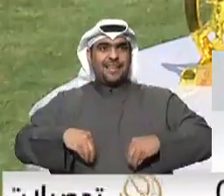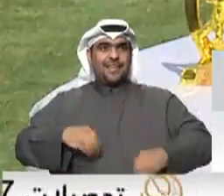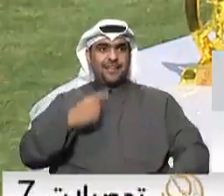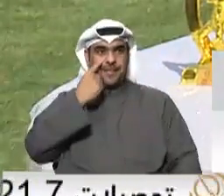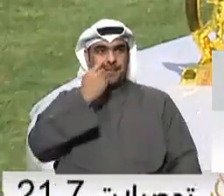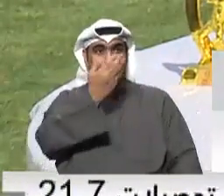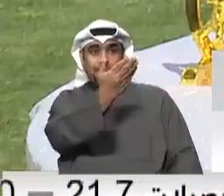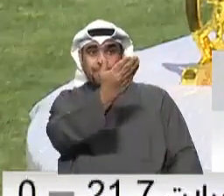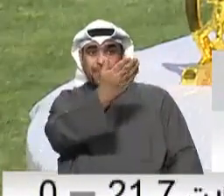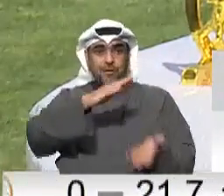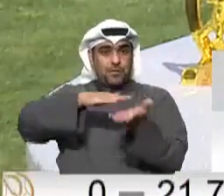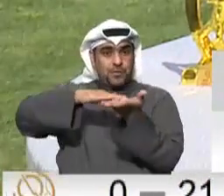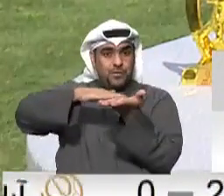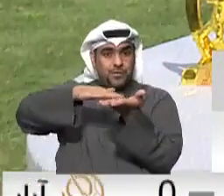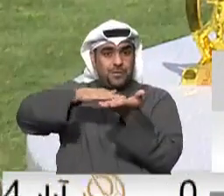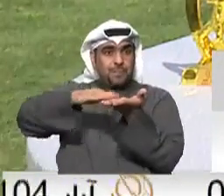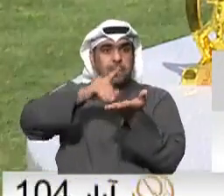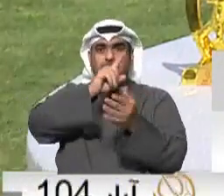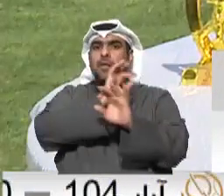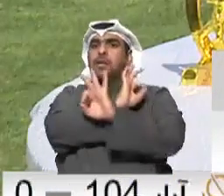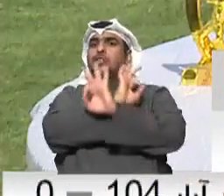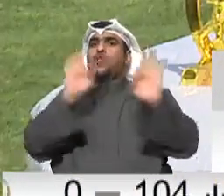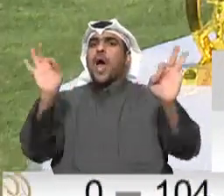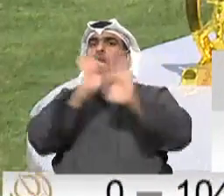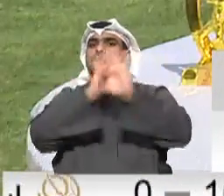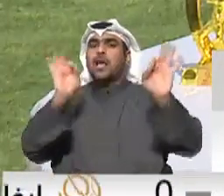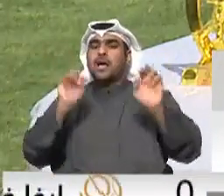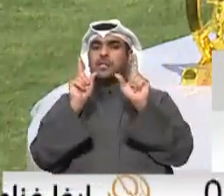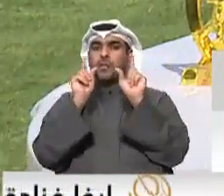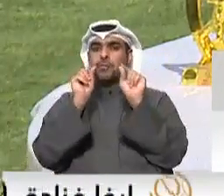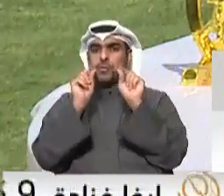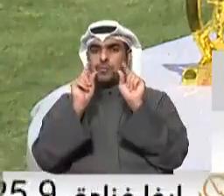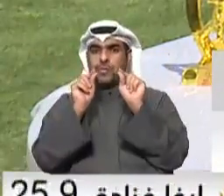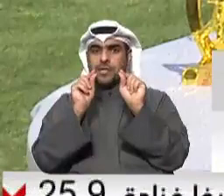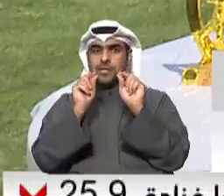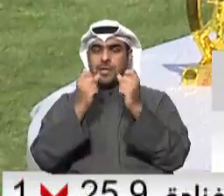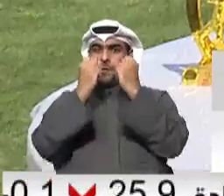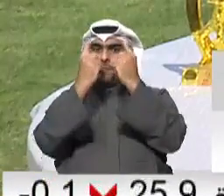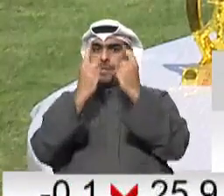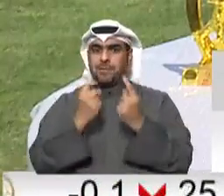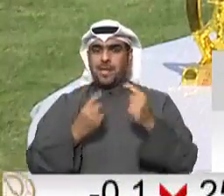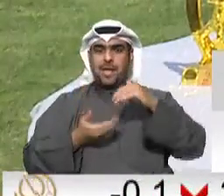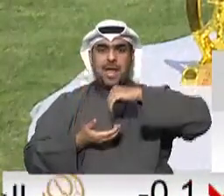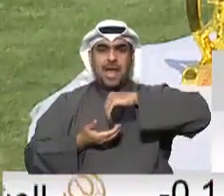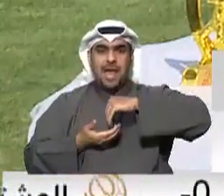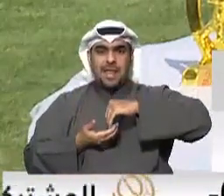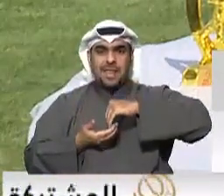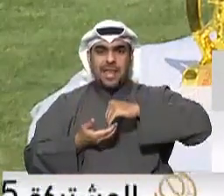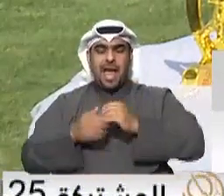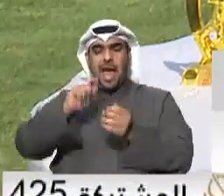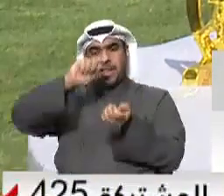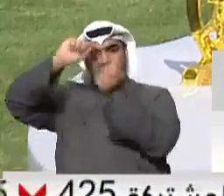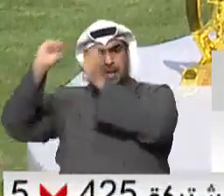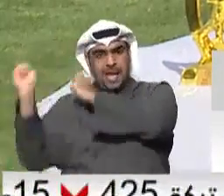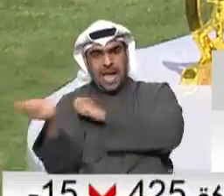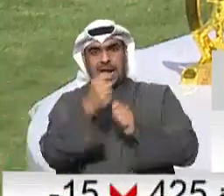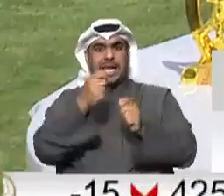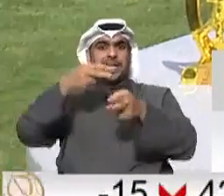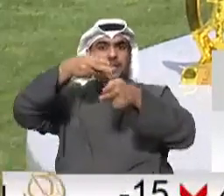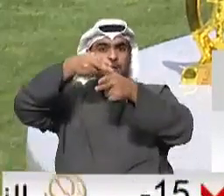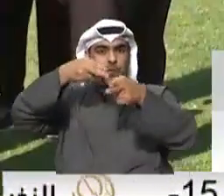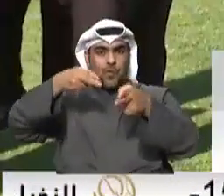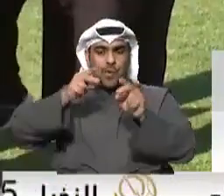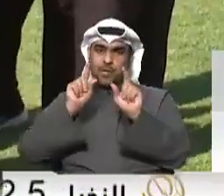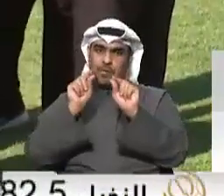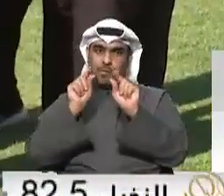جاهزيتها والموظفين فيها صراحه عسى الله يعطيهم الف عافيه الاتحاد الكويتي الكريكت منشاه جدا